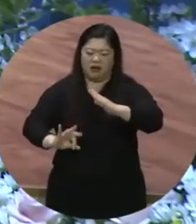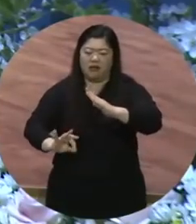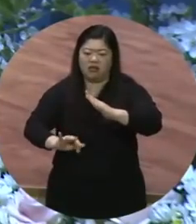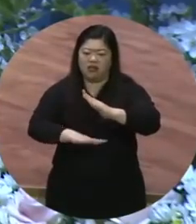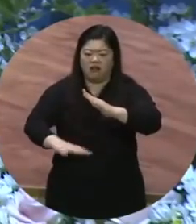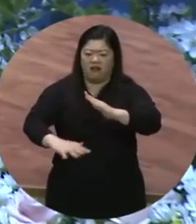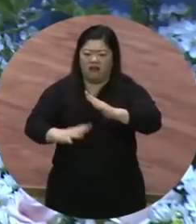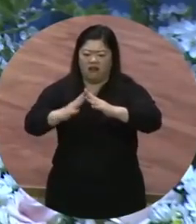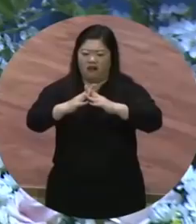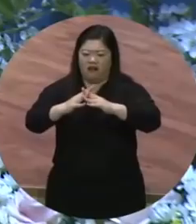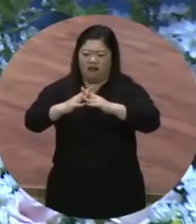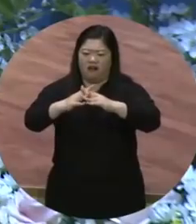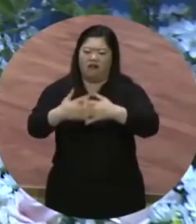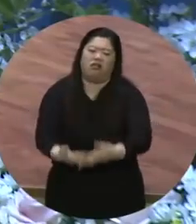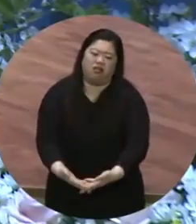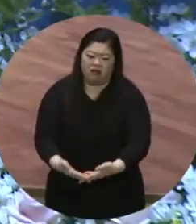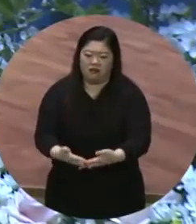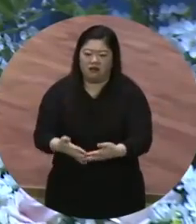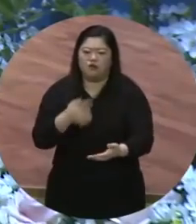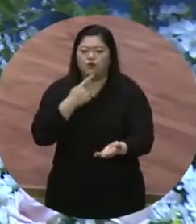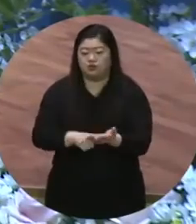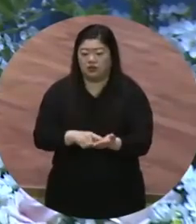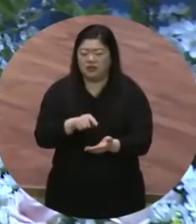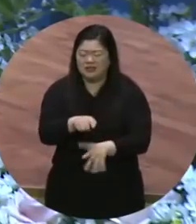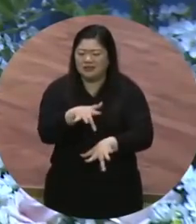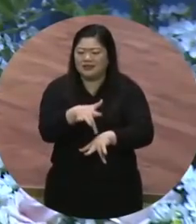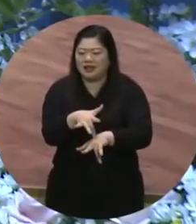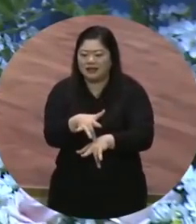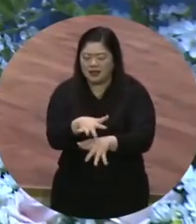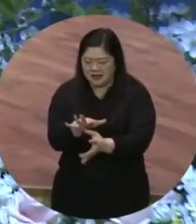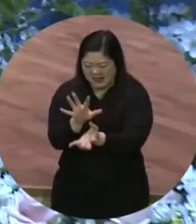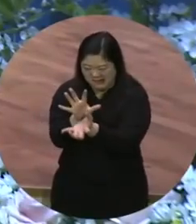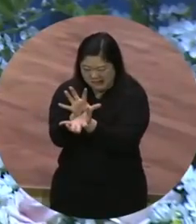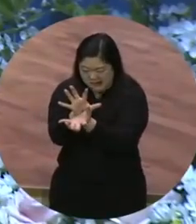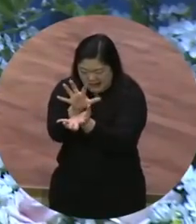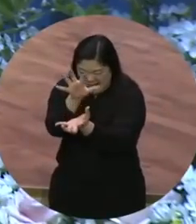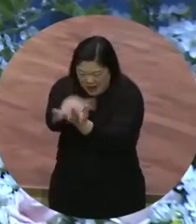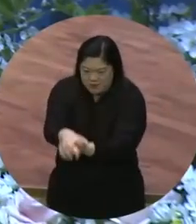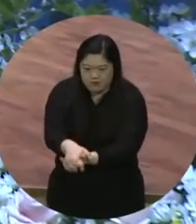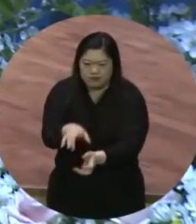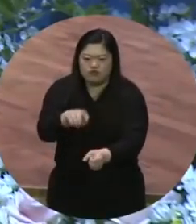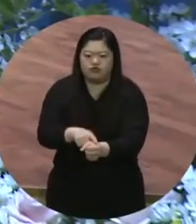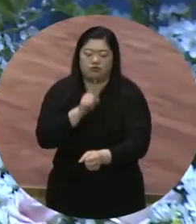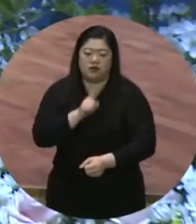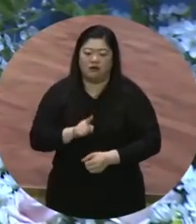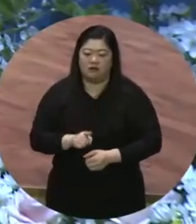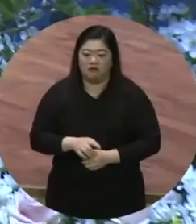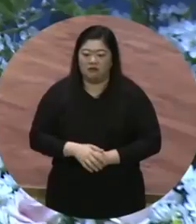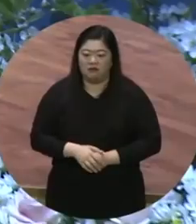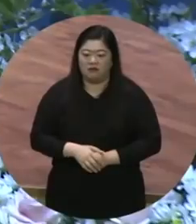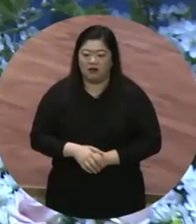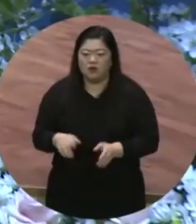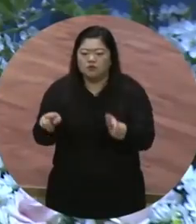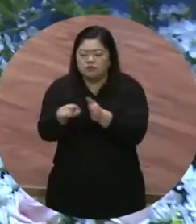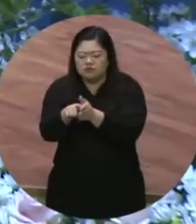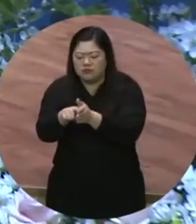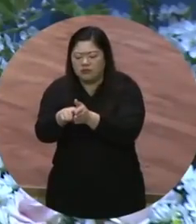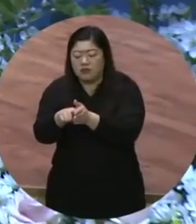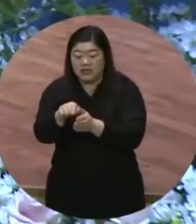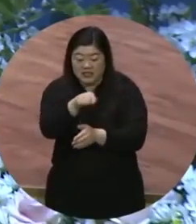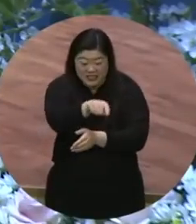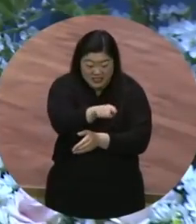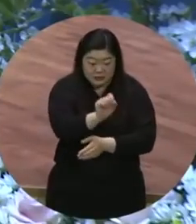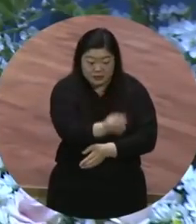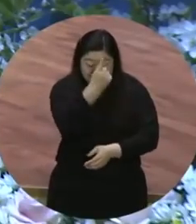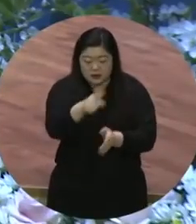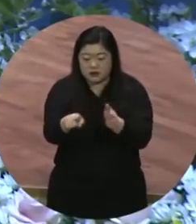불신앙과 거짓 선지자가 사단의 덫이라고 그렇게 말씀하고 있습니다. 불신앙과 거짓 선지자.